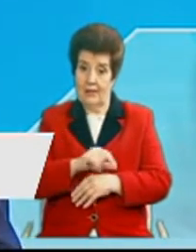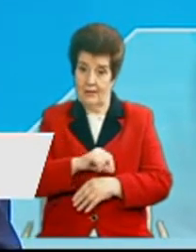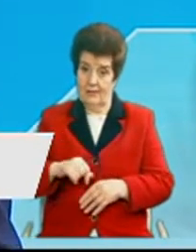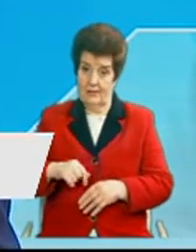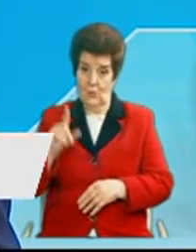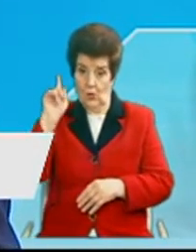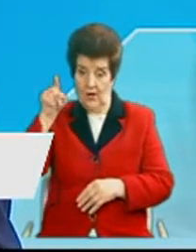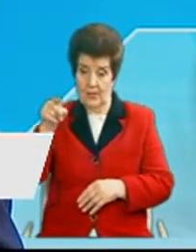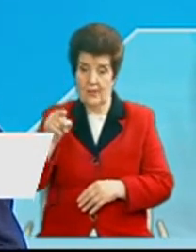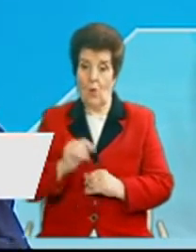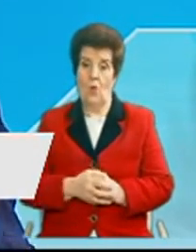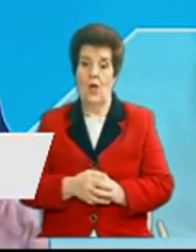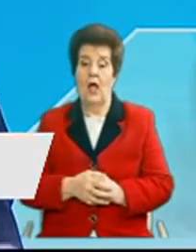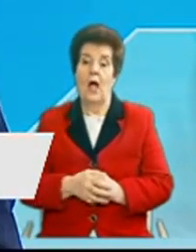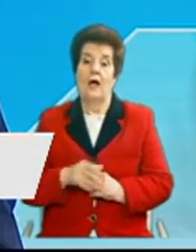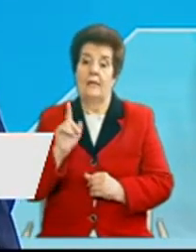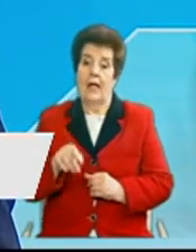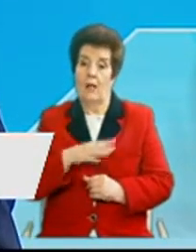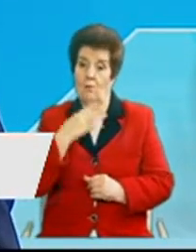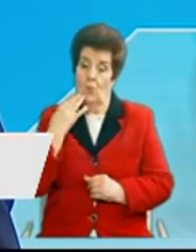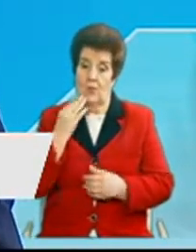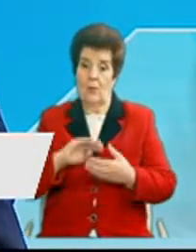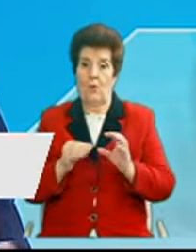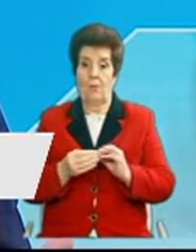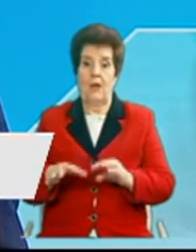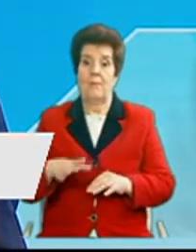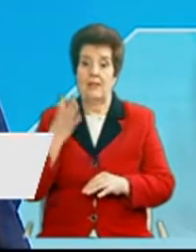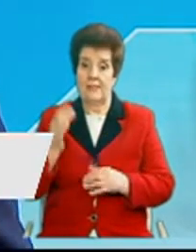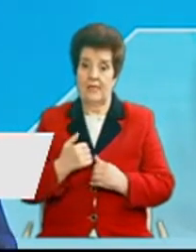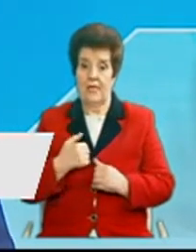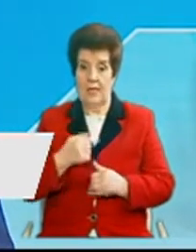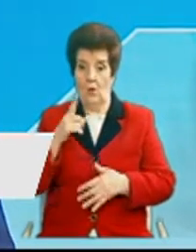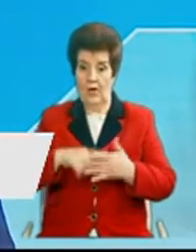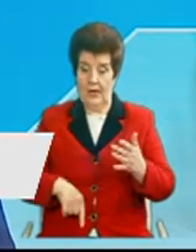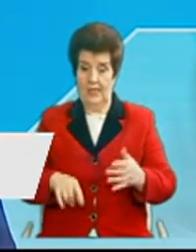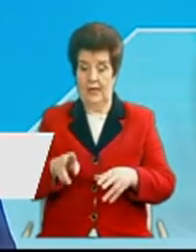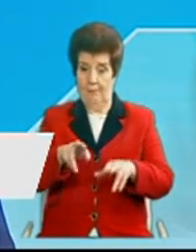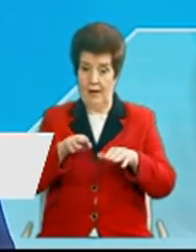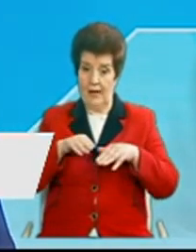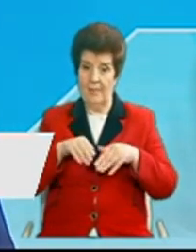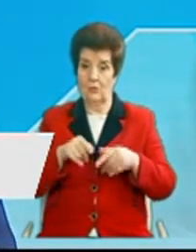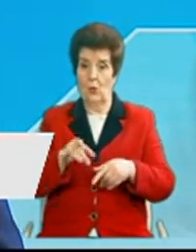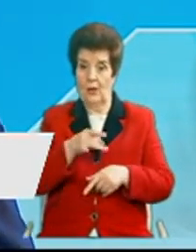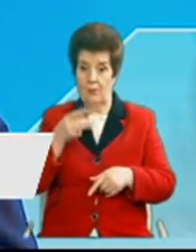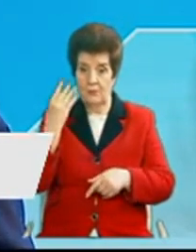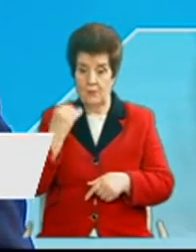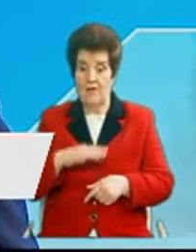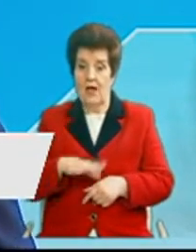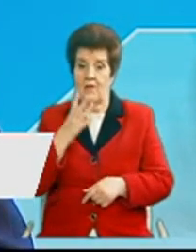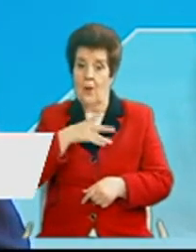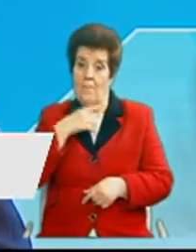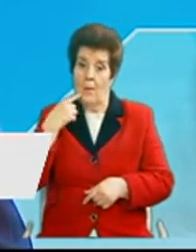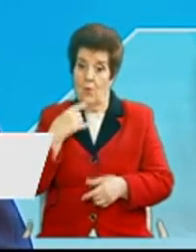cei care se află acolo. Dar sunt foarte multe probleme și eu cred că dacă în Parlamentul Republicii Moldova vor fi mai